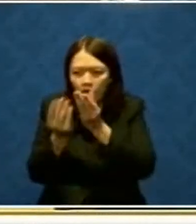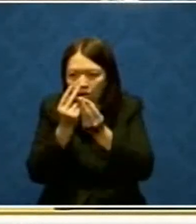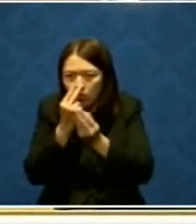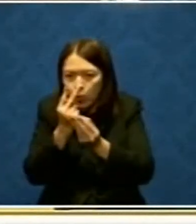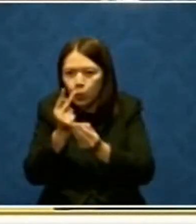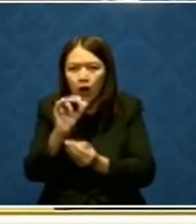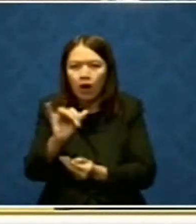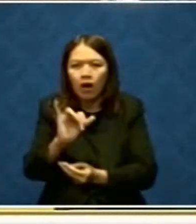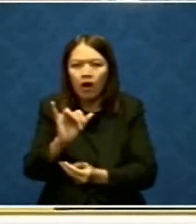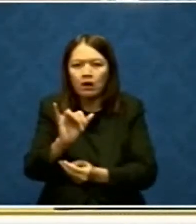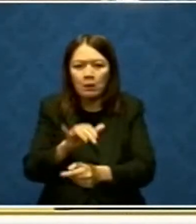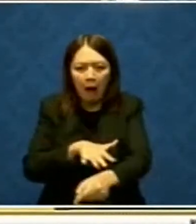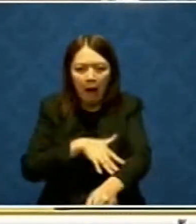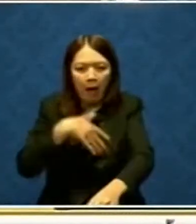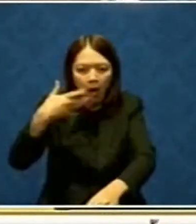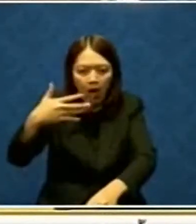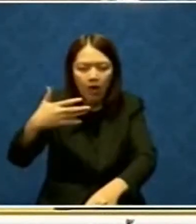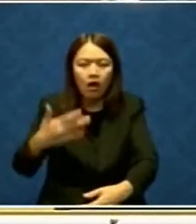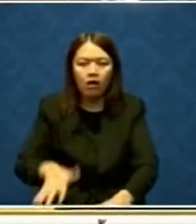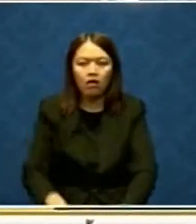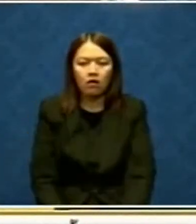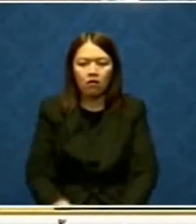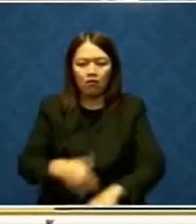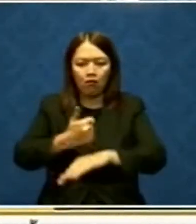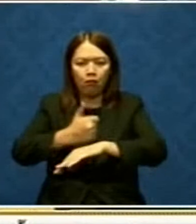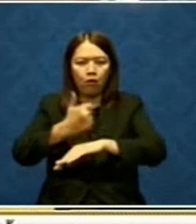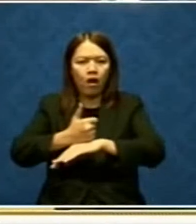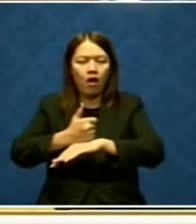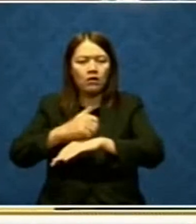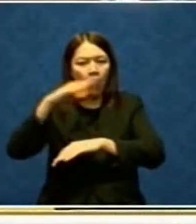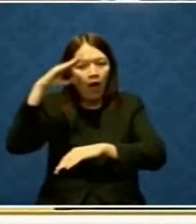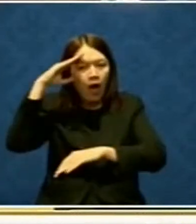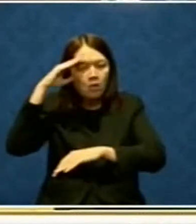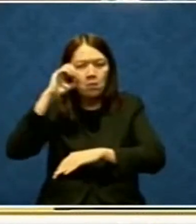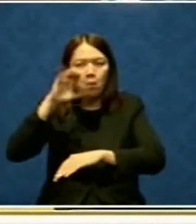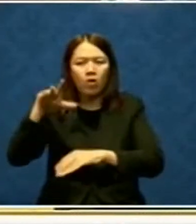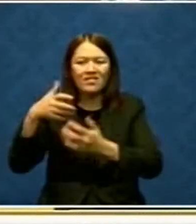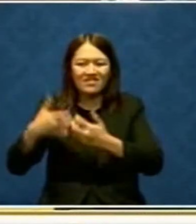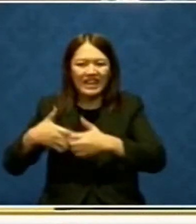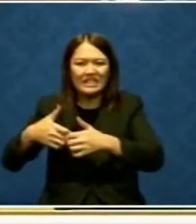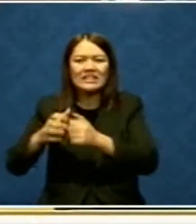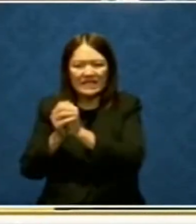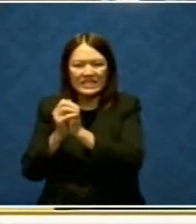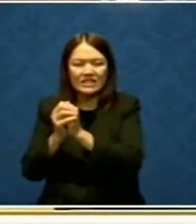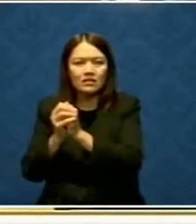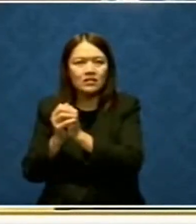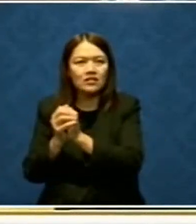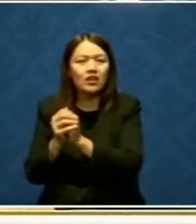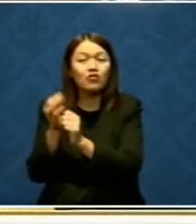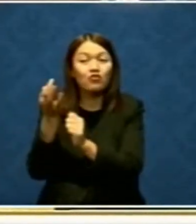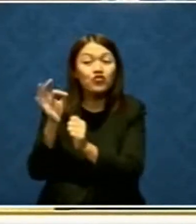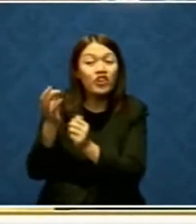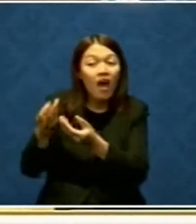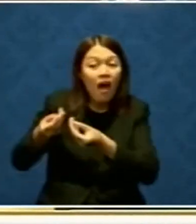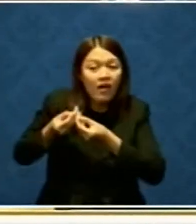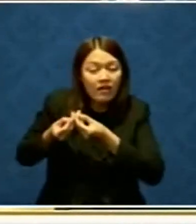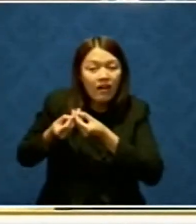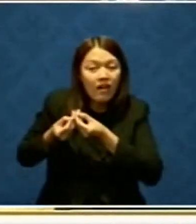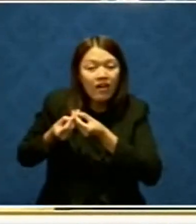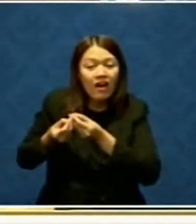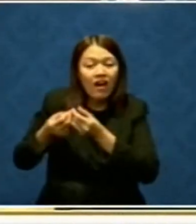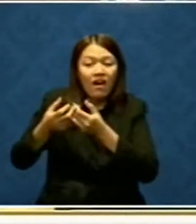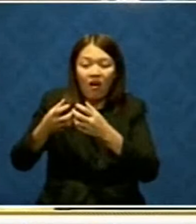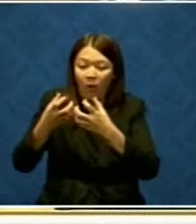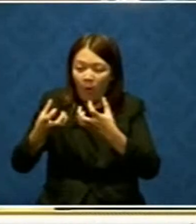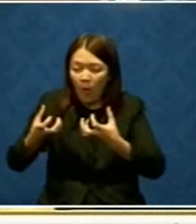ลยที่ผบ.ทร.ออกมาบอกว่าถ้าเปลี่ยนเป็นเครื่องยนต์จีนเนี่ยเขาจะแถมเขาจะชดเชยด้วยการสนับสนุนอะไหล่8